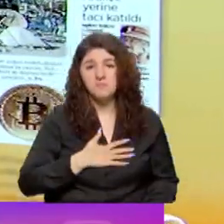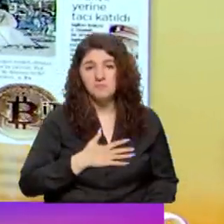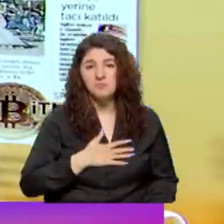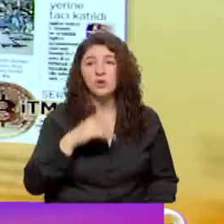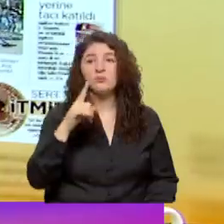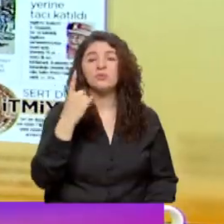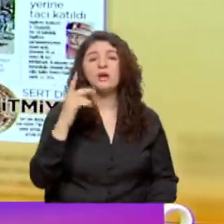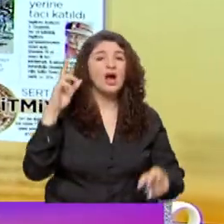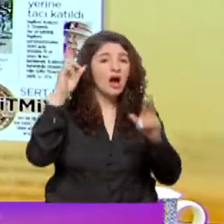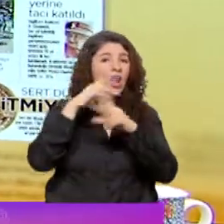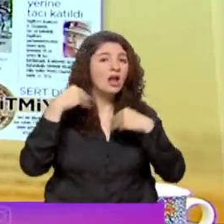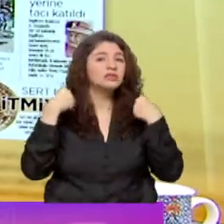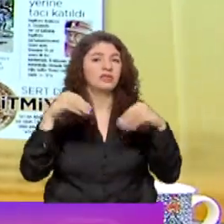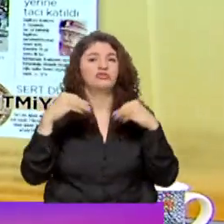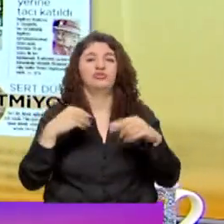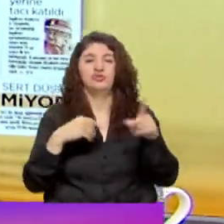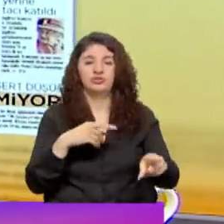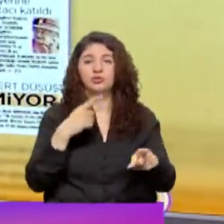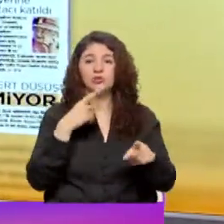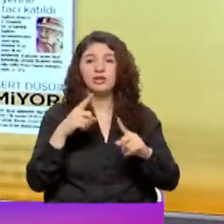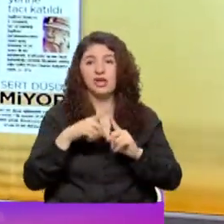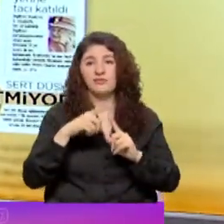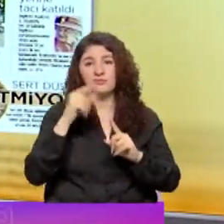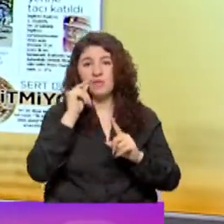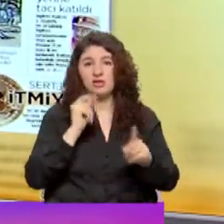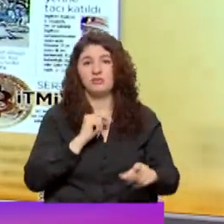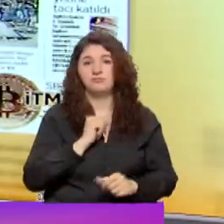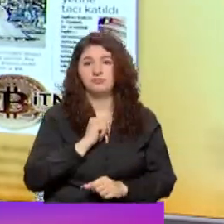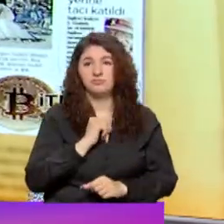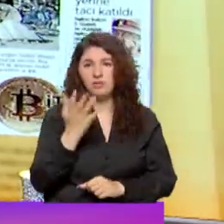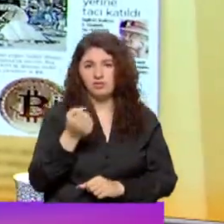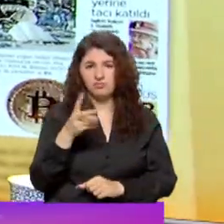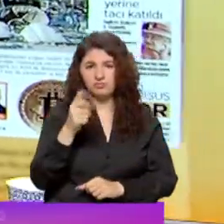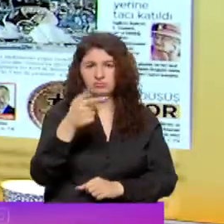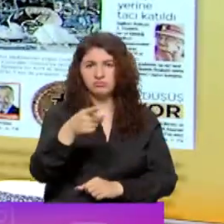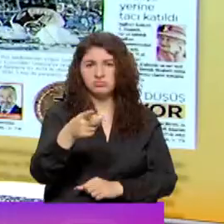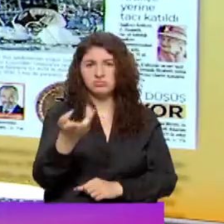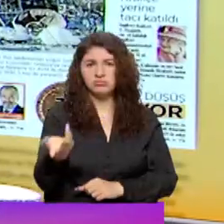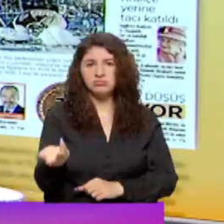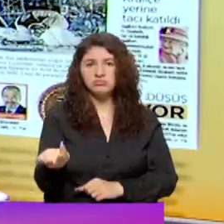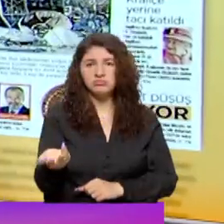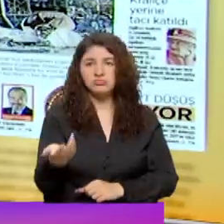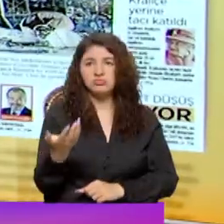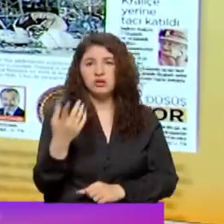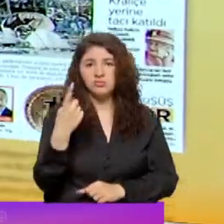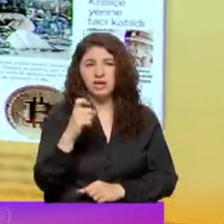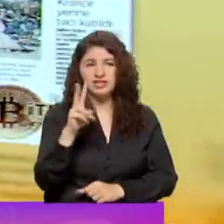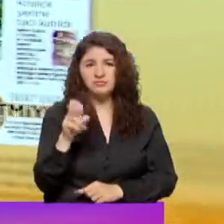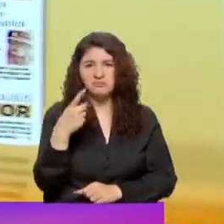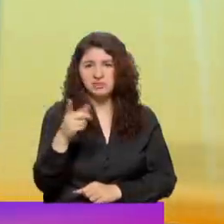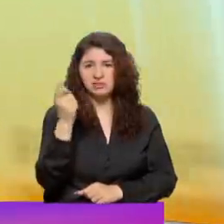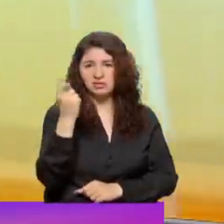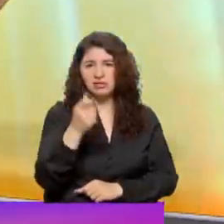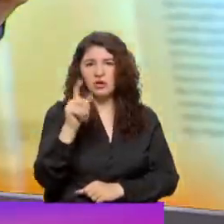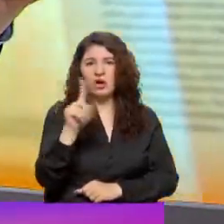bu bir hayal satıcıdır Tevfik Diker de alabilir misiniz efem bu Haydi 28